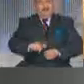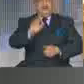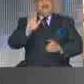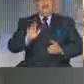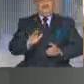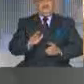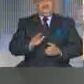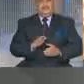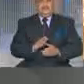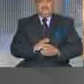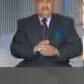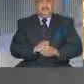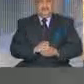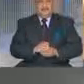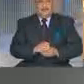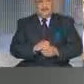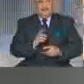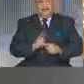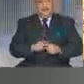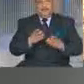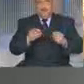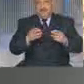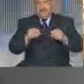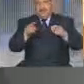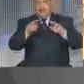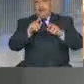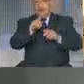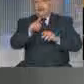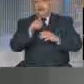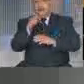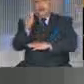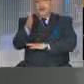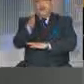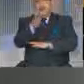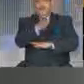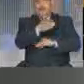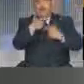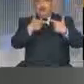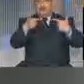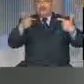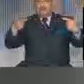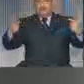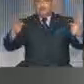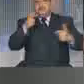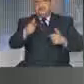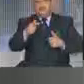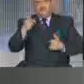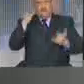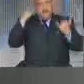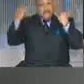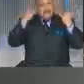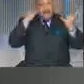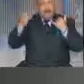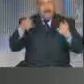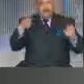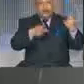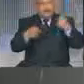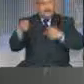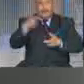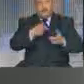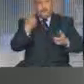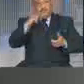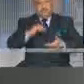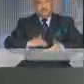ذهبت في مجملها نحو دعم الاستثمار الخاص في المجال الفلاحي وتسهيل استقطاب الشباب في هذا القطاع. استيعاب الشباب